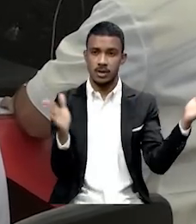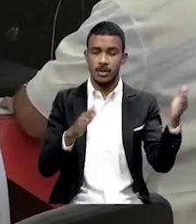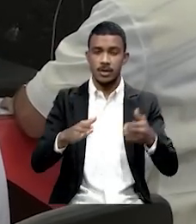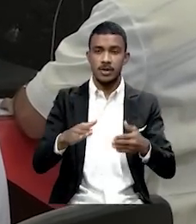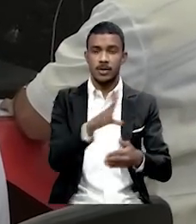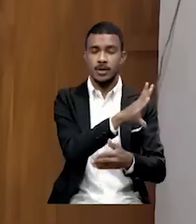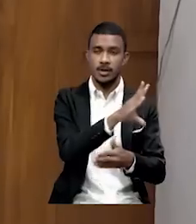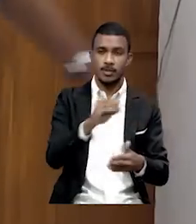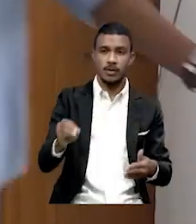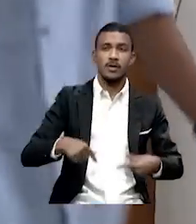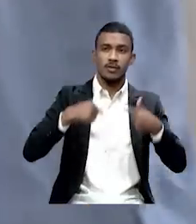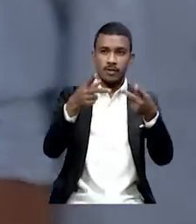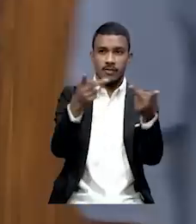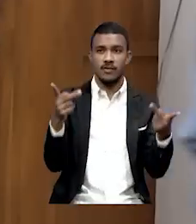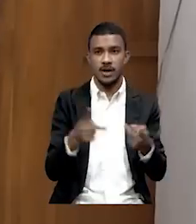fatim ida ba Teresa.